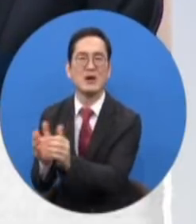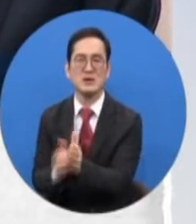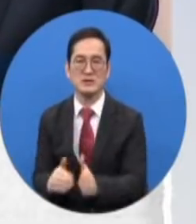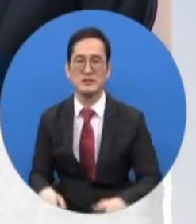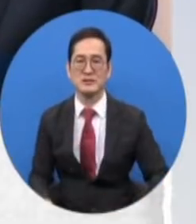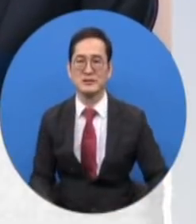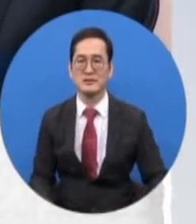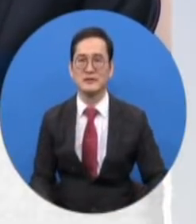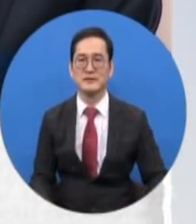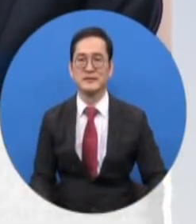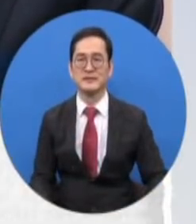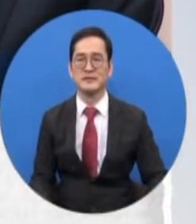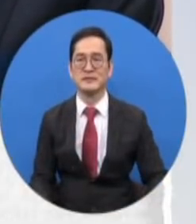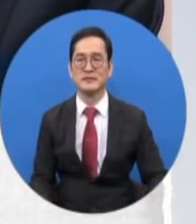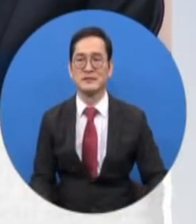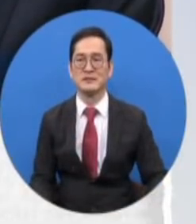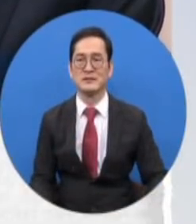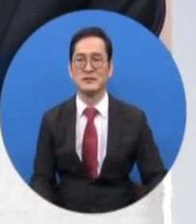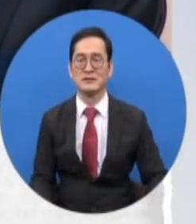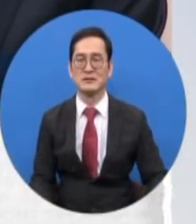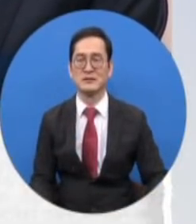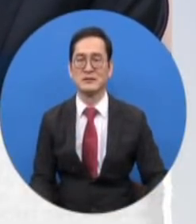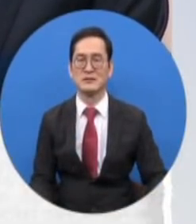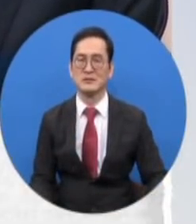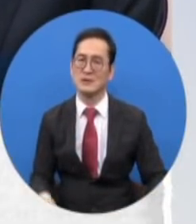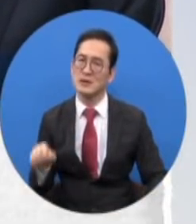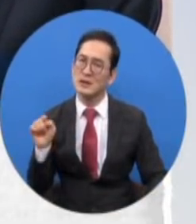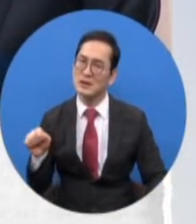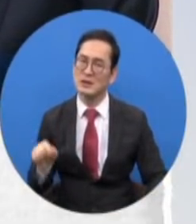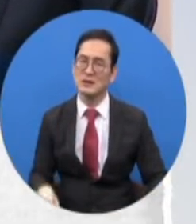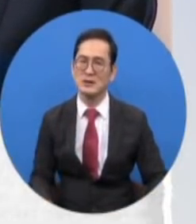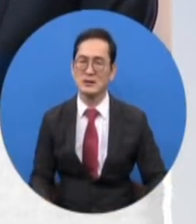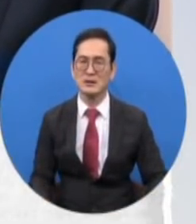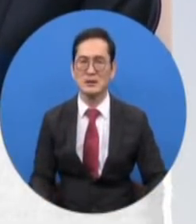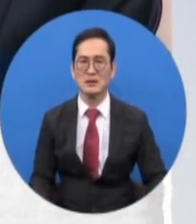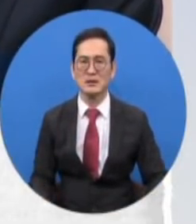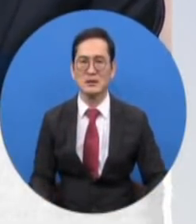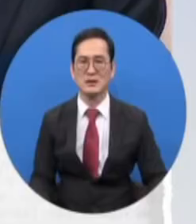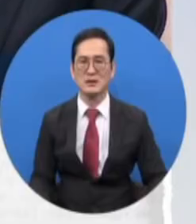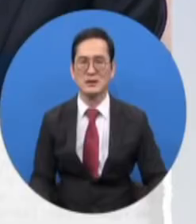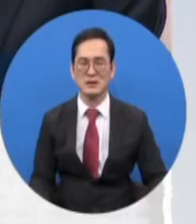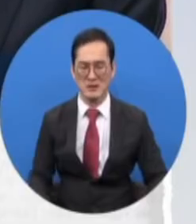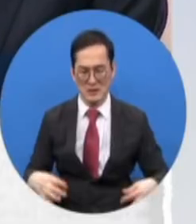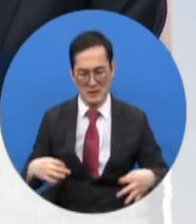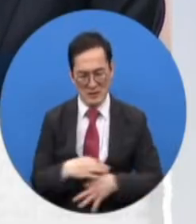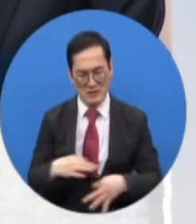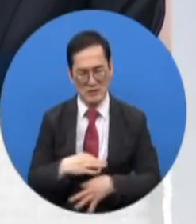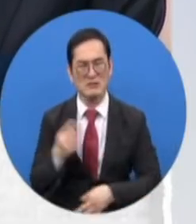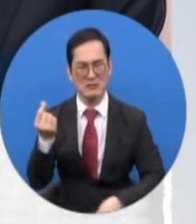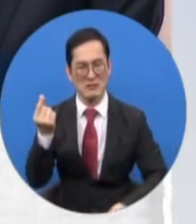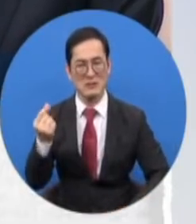임기가 보장되는 공공기관의 인사를 남발하는 게 오히려 이것이 적폐 중에 적폐 아닙니까? 과거 2016년도에